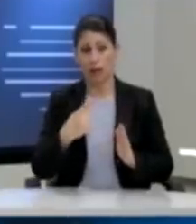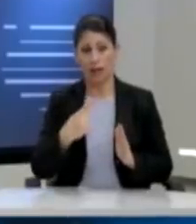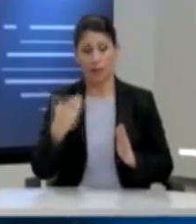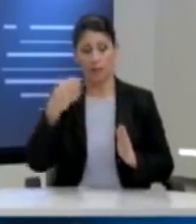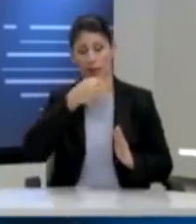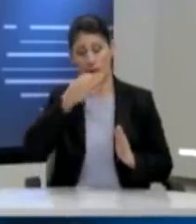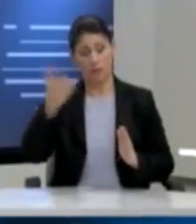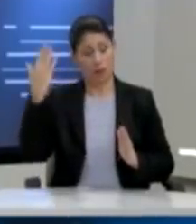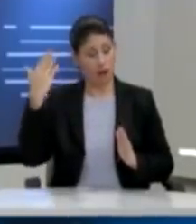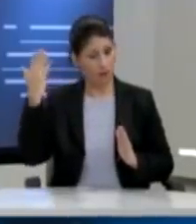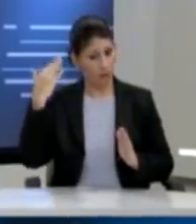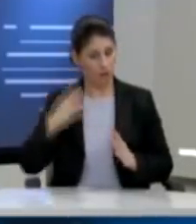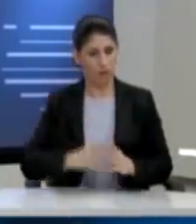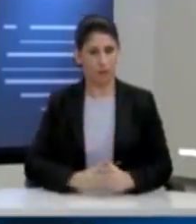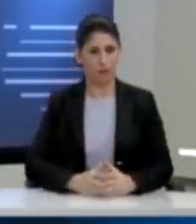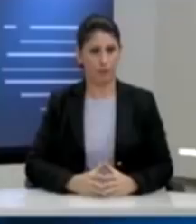είπε κάποιος,